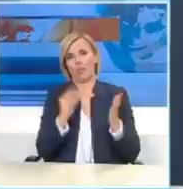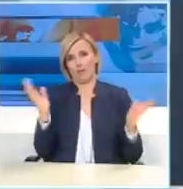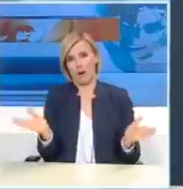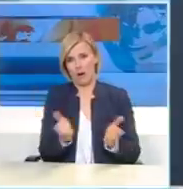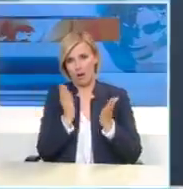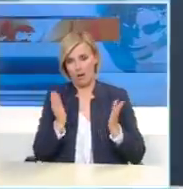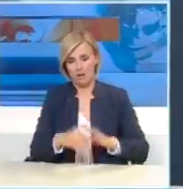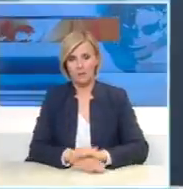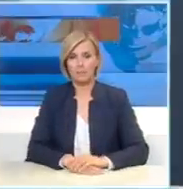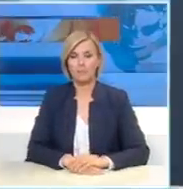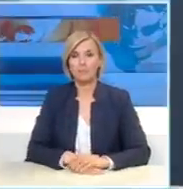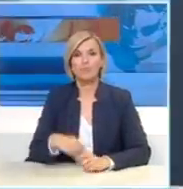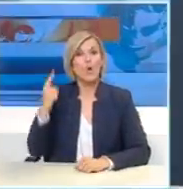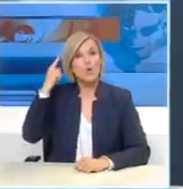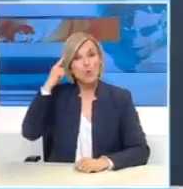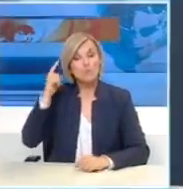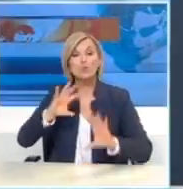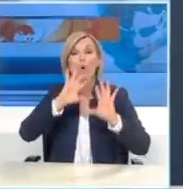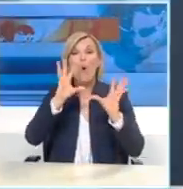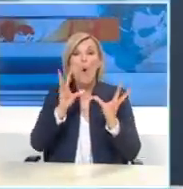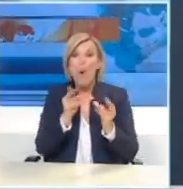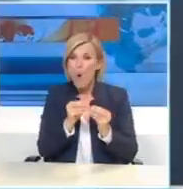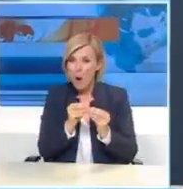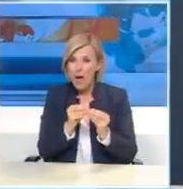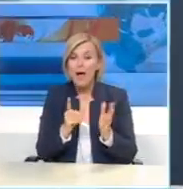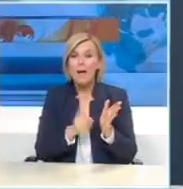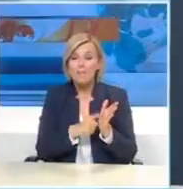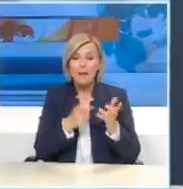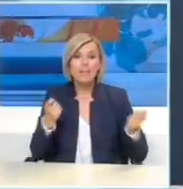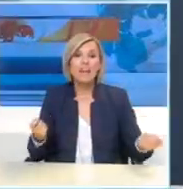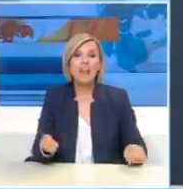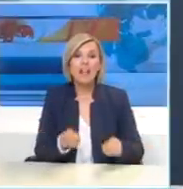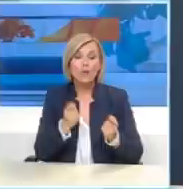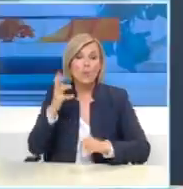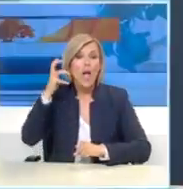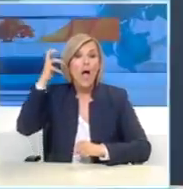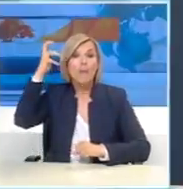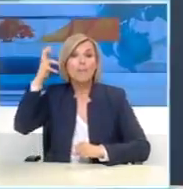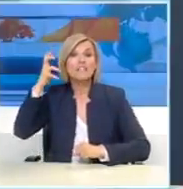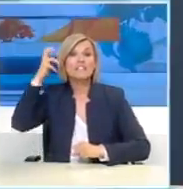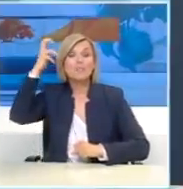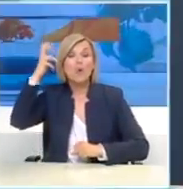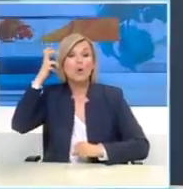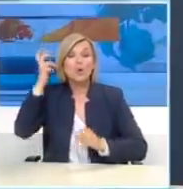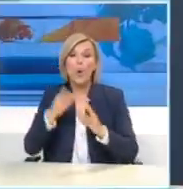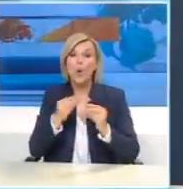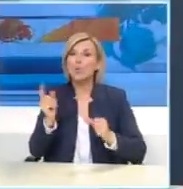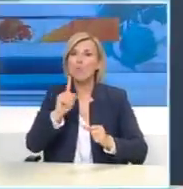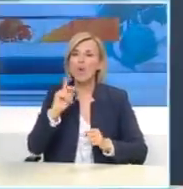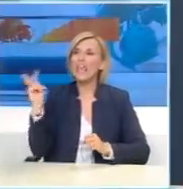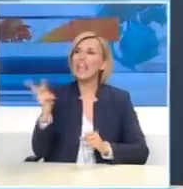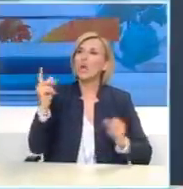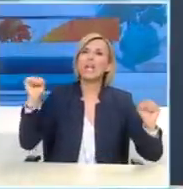Άρα, νομίζω όλα πρέπει να γίνουν επιστημονικά, όχι υπό το καθεστώς κάποιας κοινωνικής πίεσης, ώστε να υπάρχει